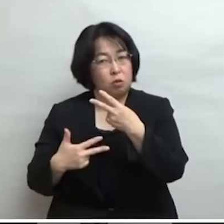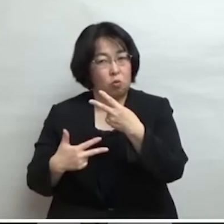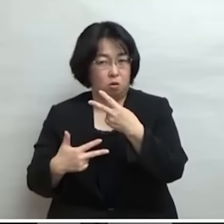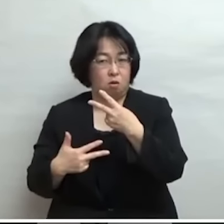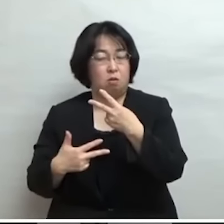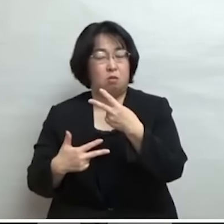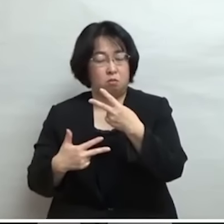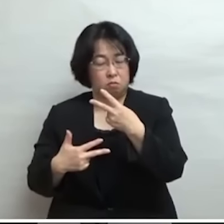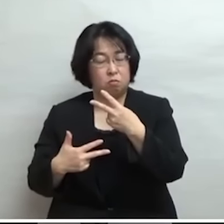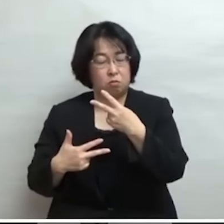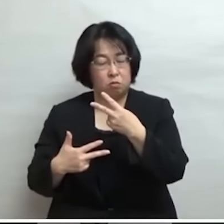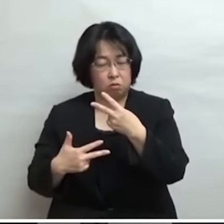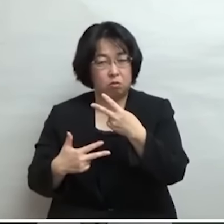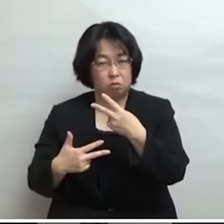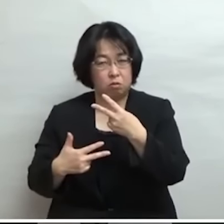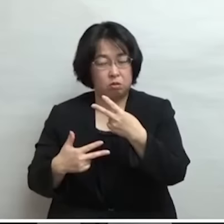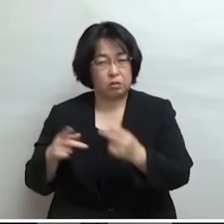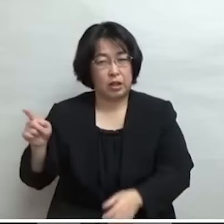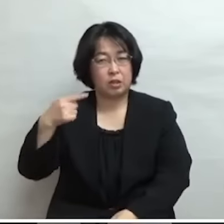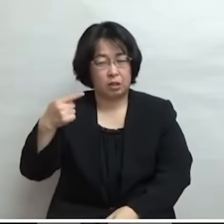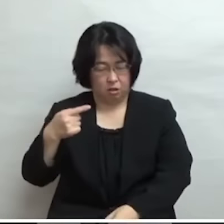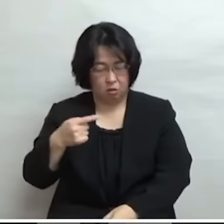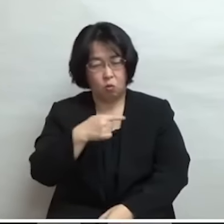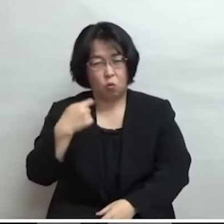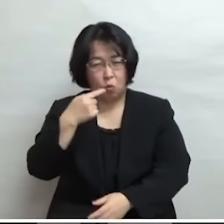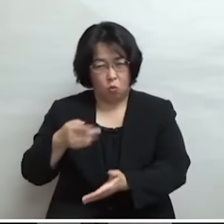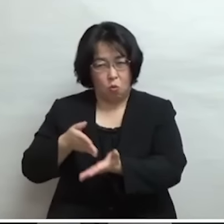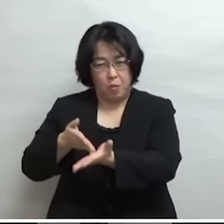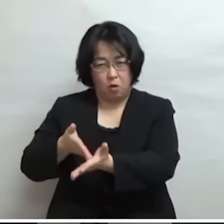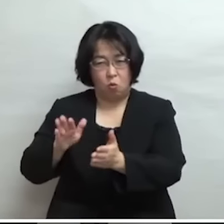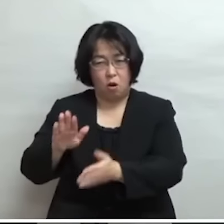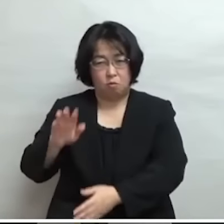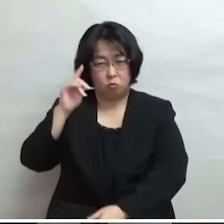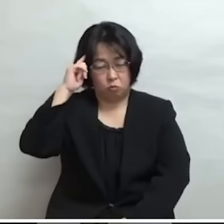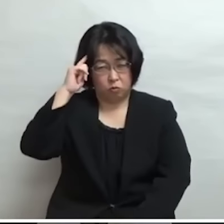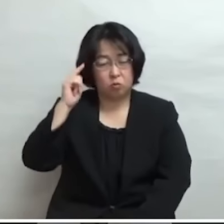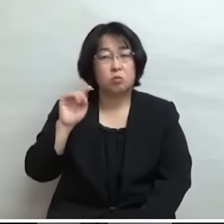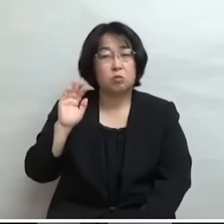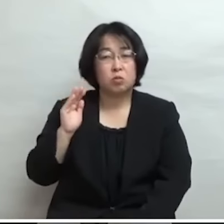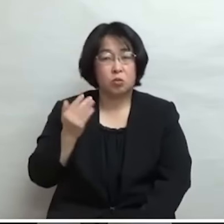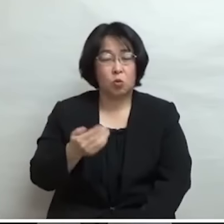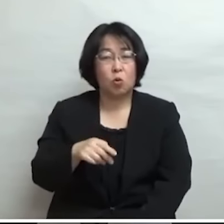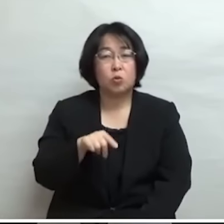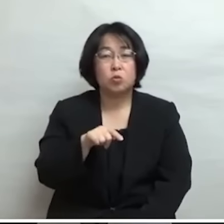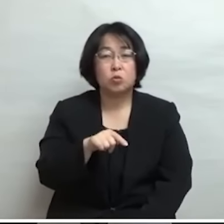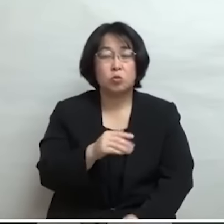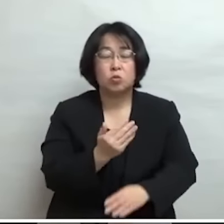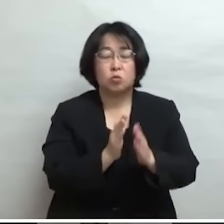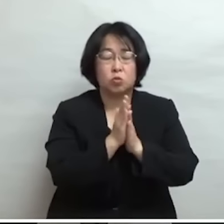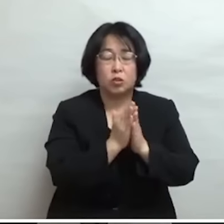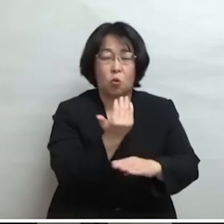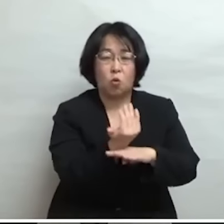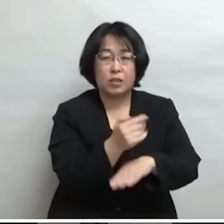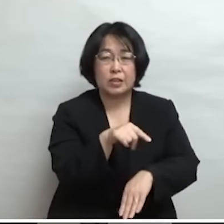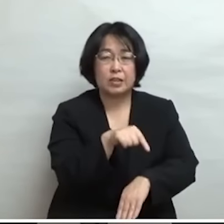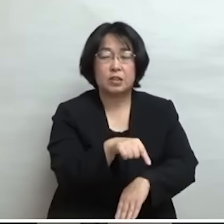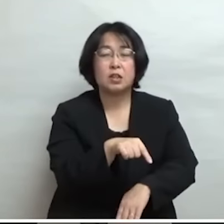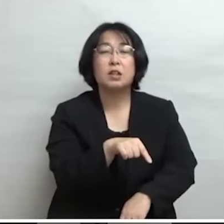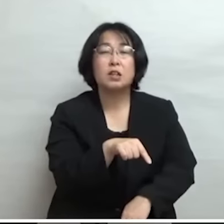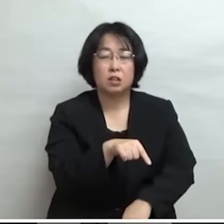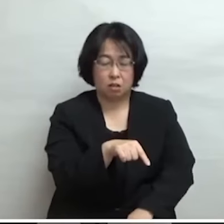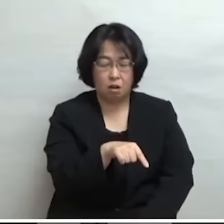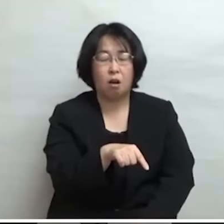メモだとそうなってます。第1回の口頭弁論があると聞いてますけども、我々としては追悼碑がこの都市公園法における公園施設に該当しな